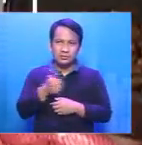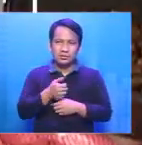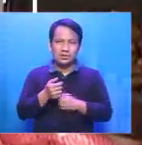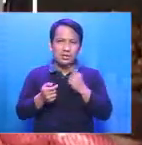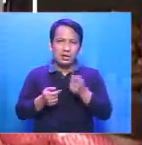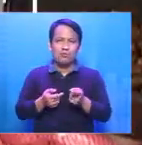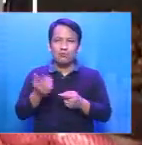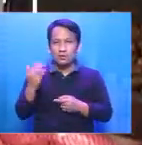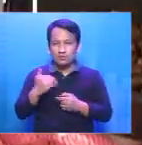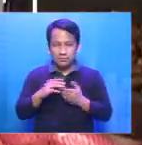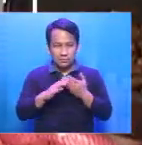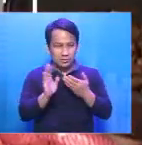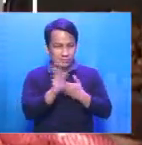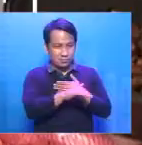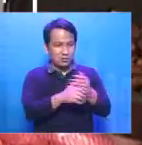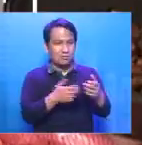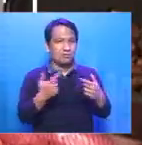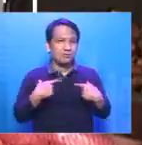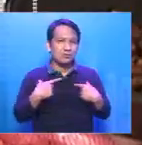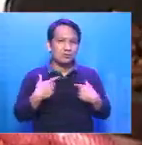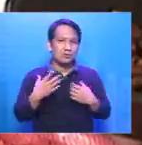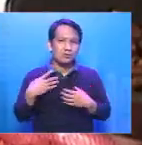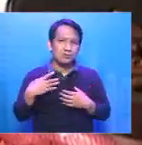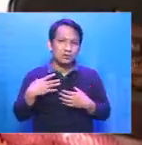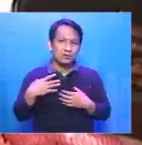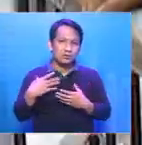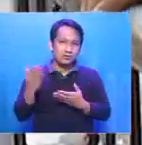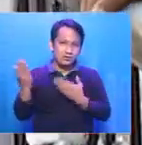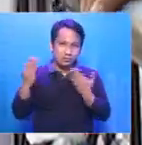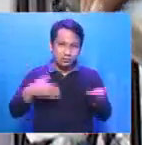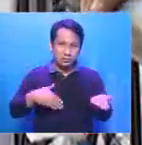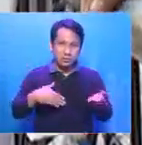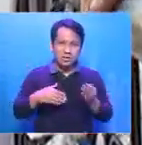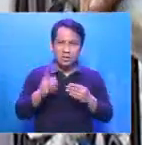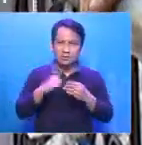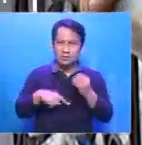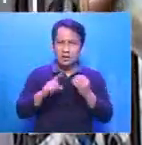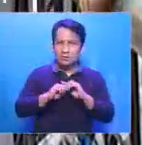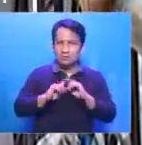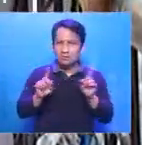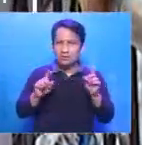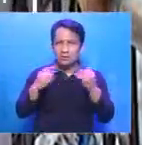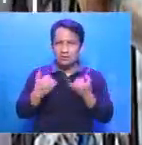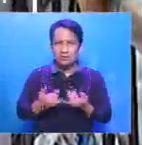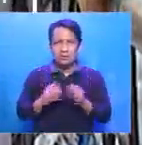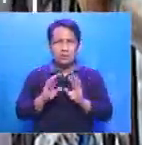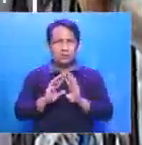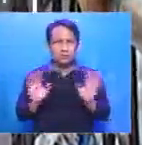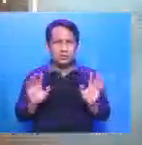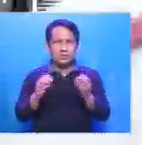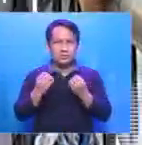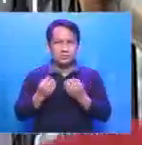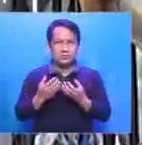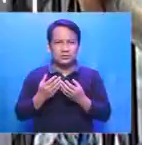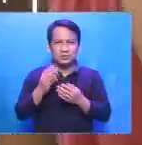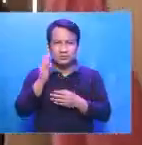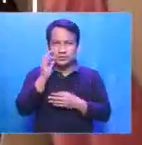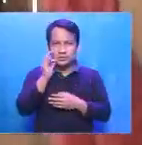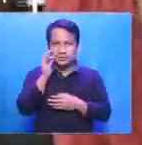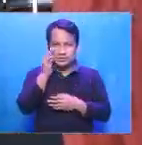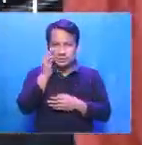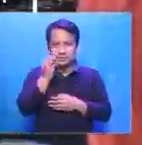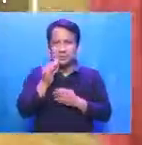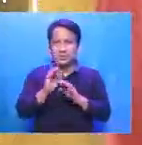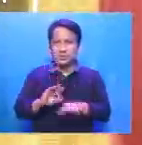pamamakyaw dahil nag-aabang kami ng dating ang kalakal. Pero kung tutuusin naman, wala yan sa dami ng prutas.